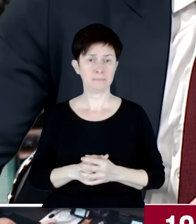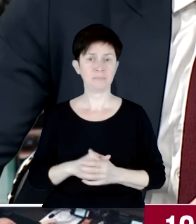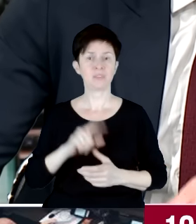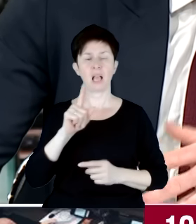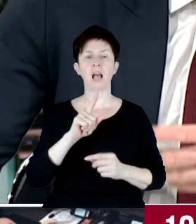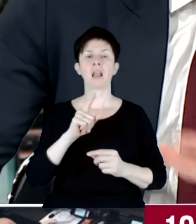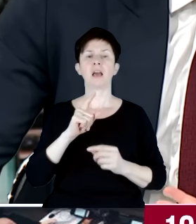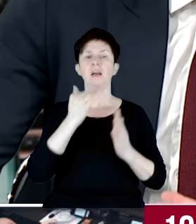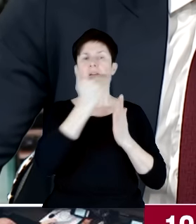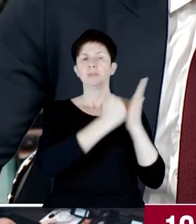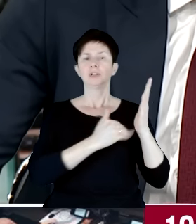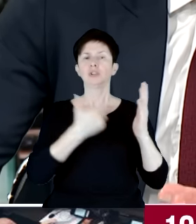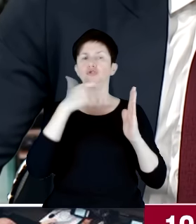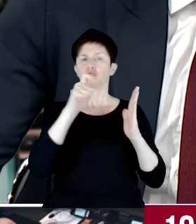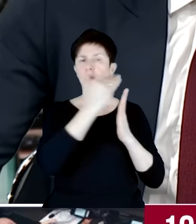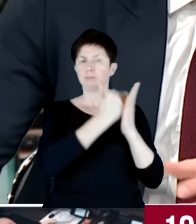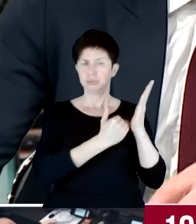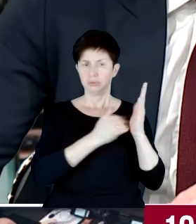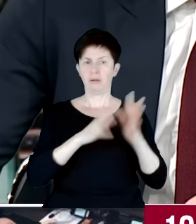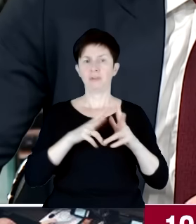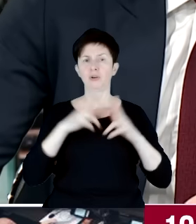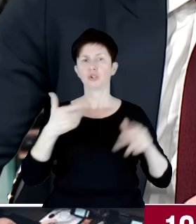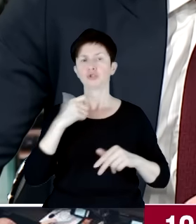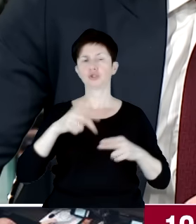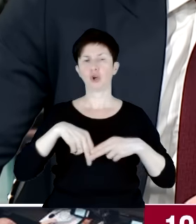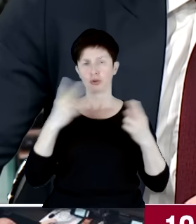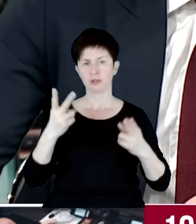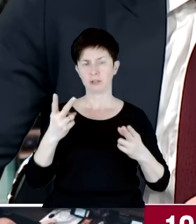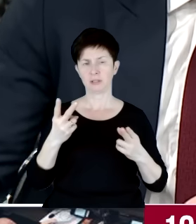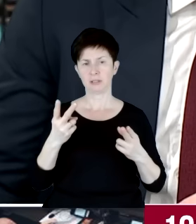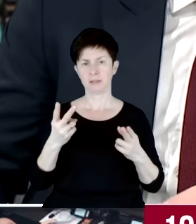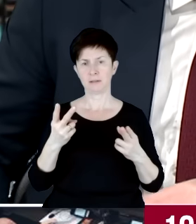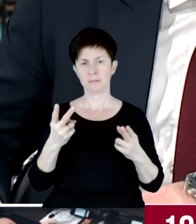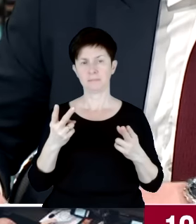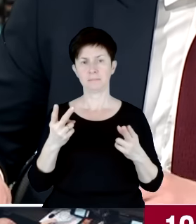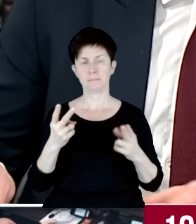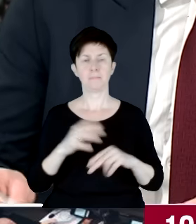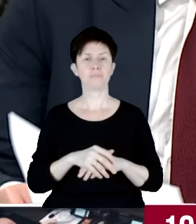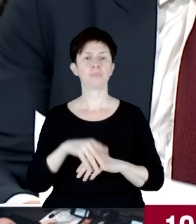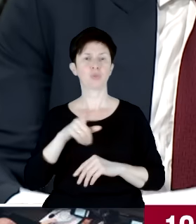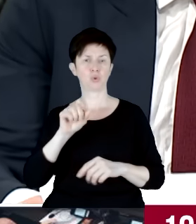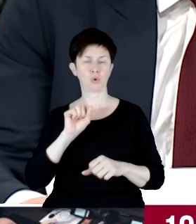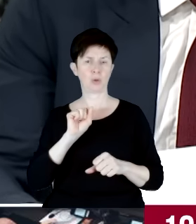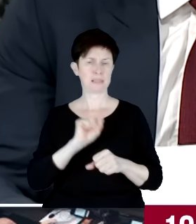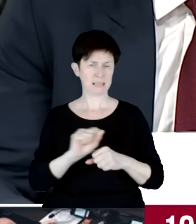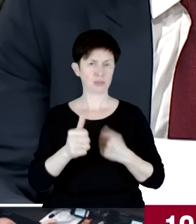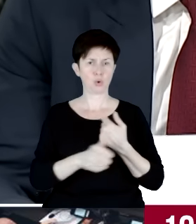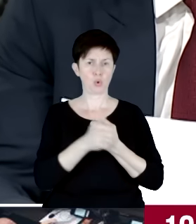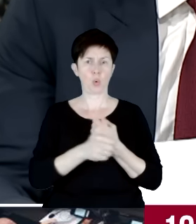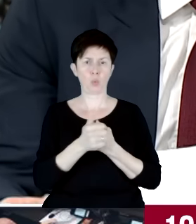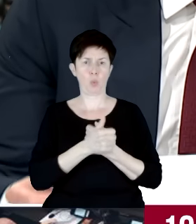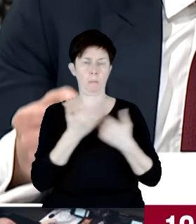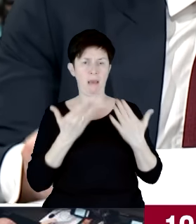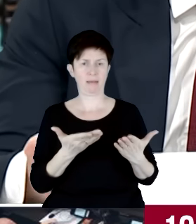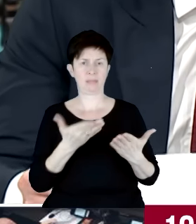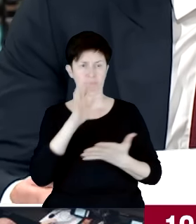dni rządu, który został nazwany dokumentem 100 kłamstw na pierwsze 100 dni rządu przez PiS, no to jednak jest taki dokument, obszerny dokument,